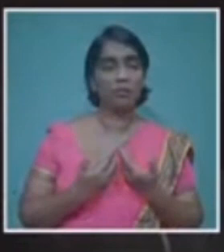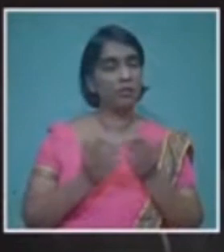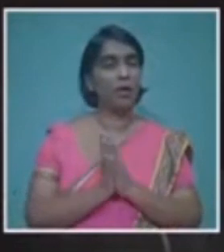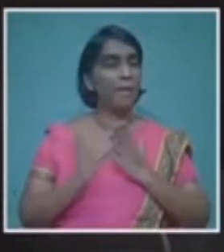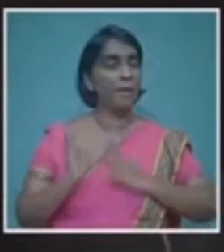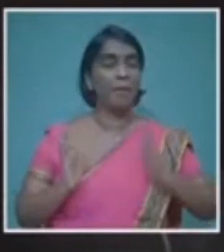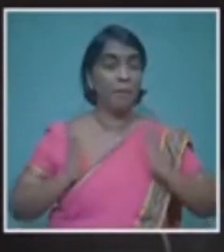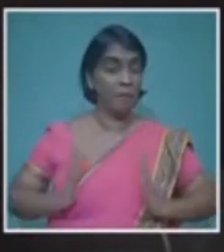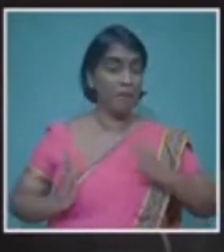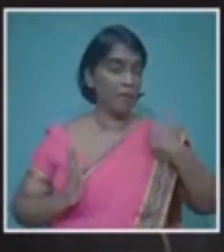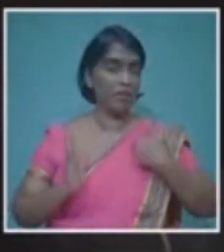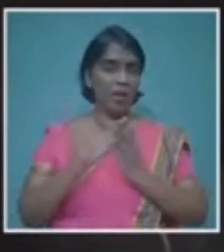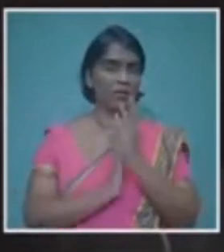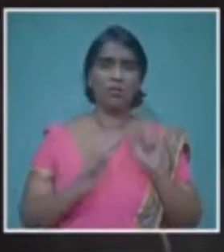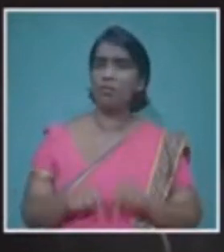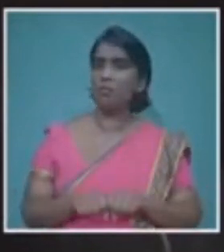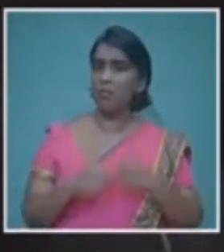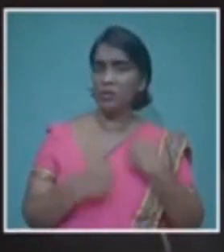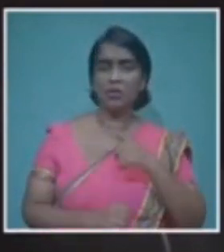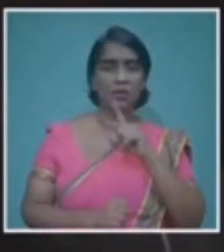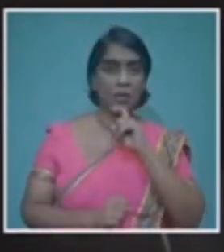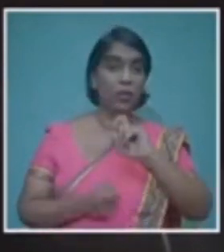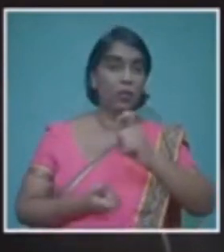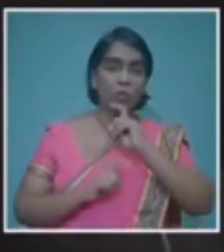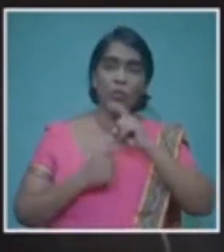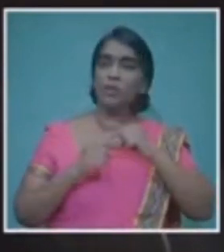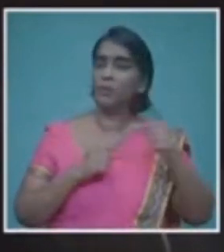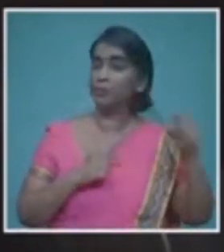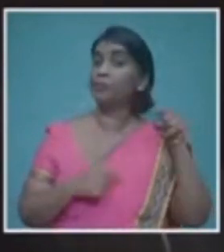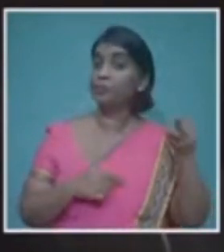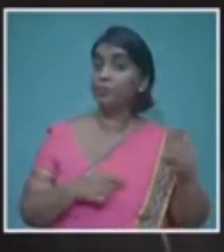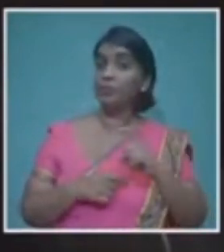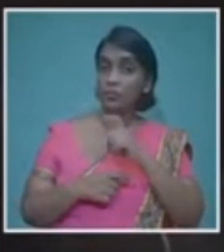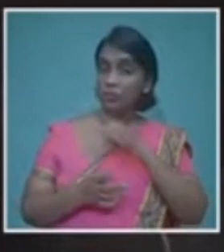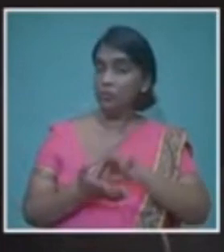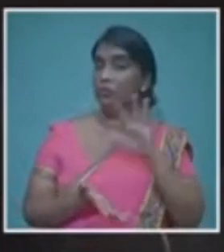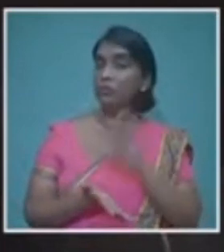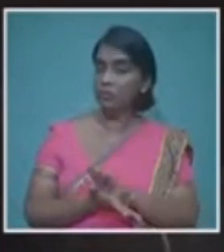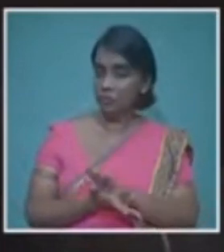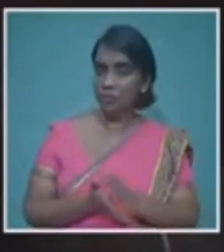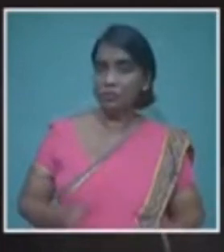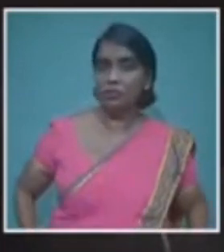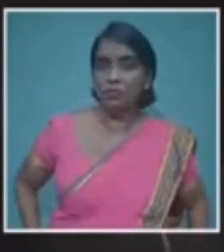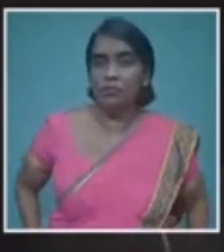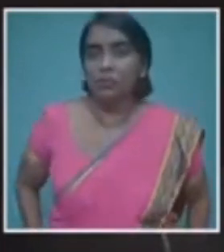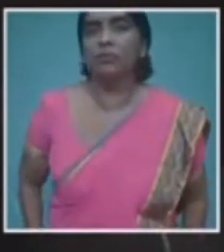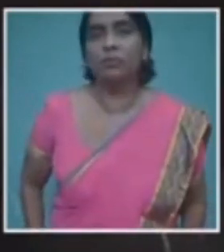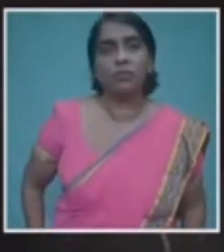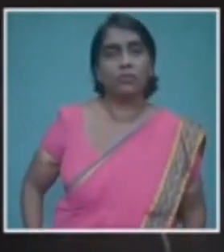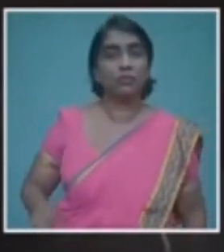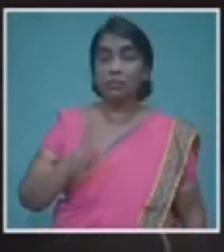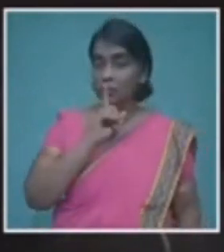මූලික අයිතිවාසිකම් උල්ලංඝනය වුණ බව ප්‍රකාශ කරමින් නඩුවක් කියනවා. එහෙම නඩු තීන්දුවේ පැහැදිලිවම